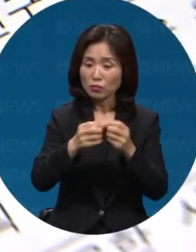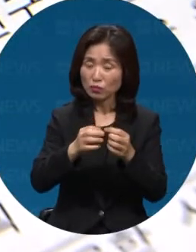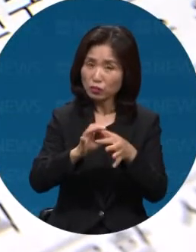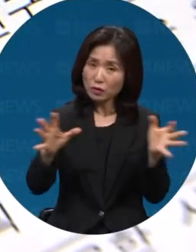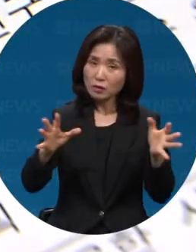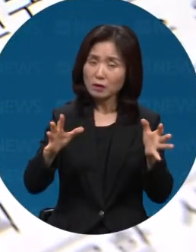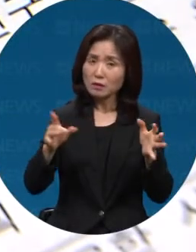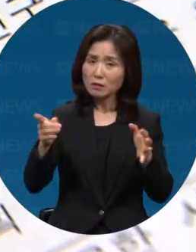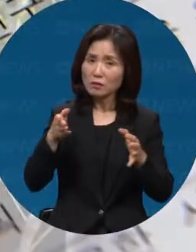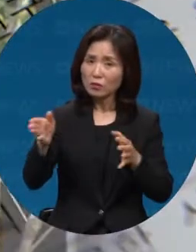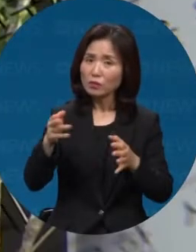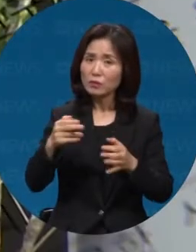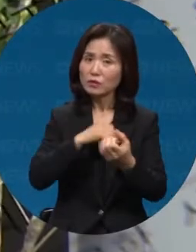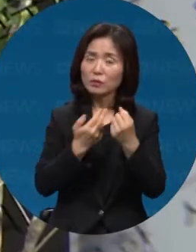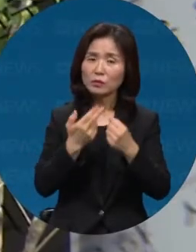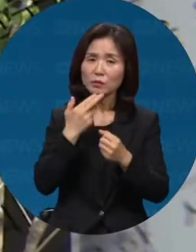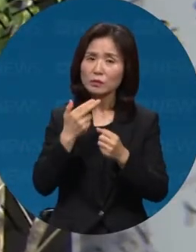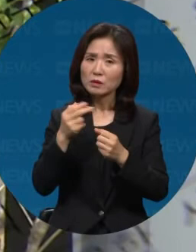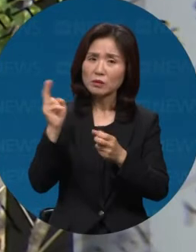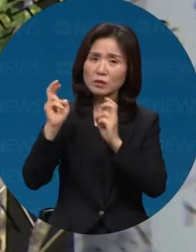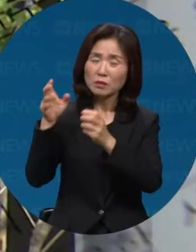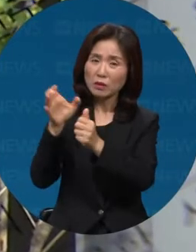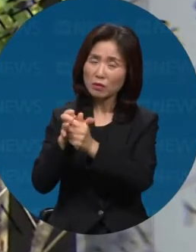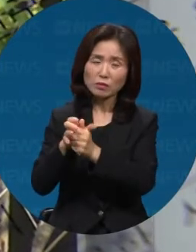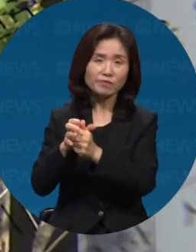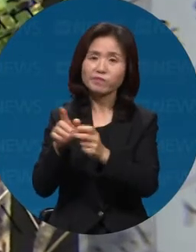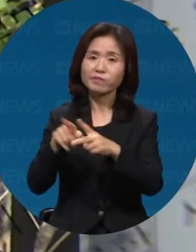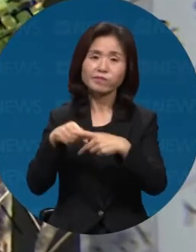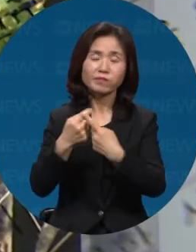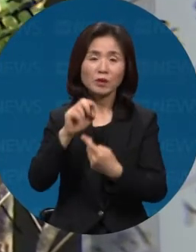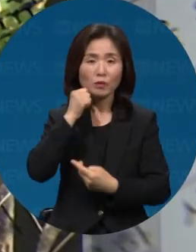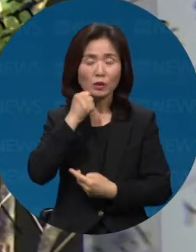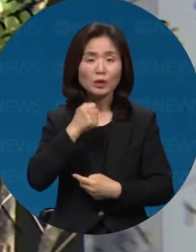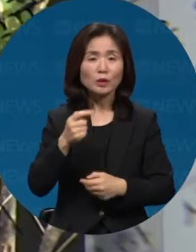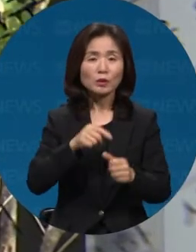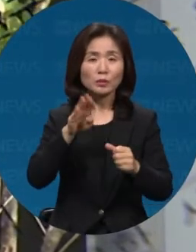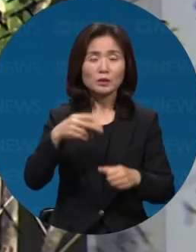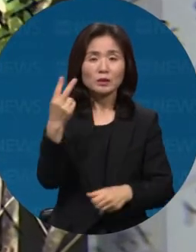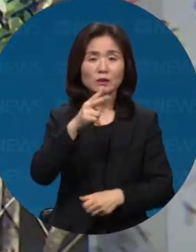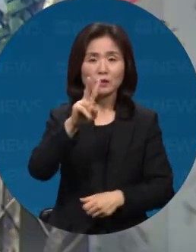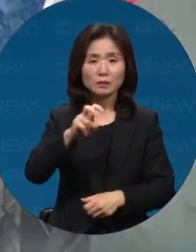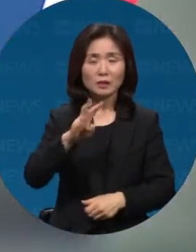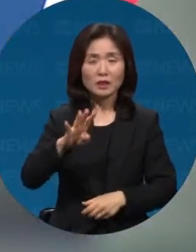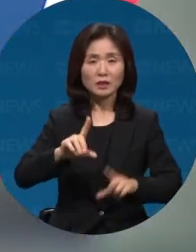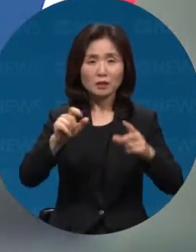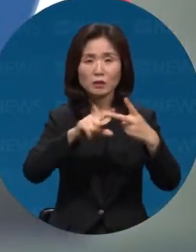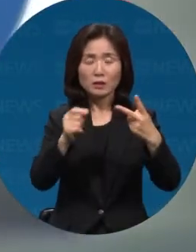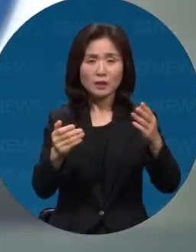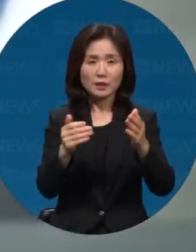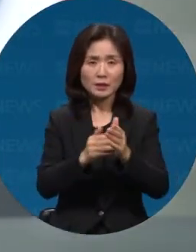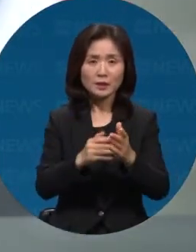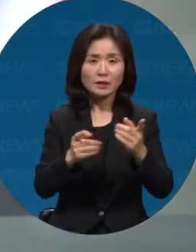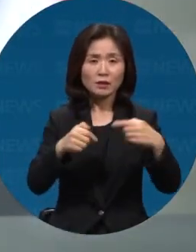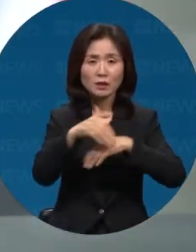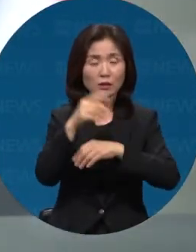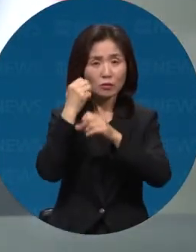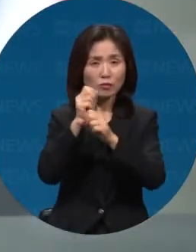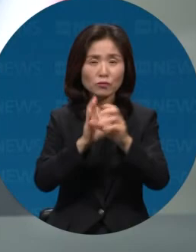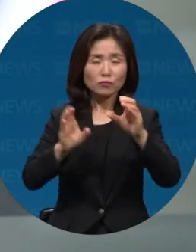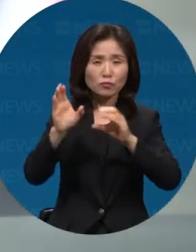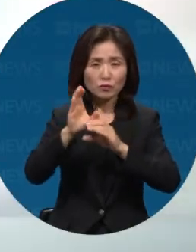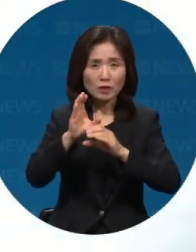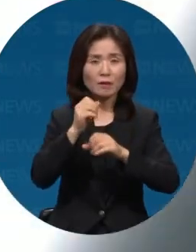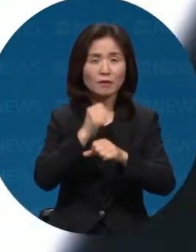어렵다는 지적입니다 교육부는 2014년 2월까지 정착 연구를 추가로 실시해 대입제도 개편안을